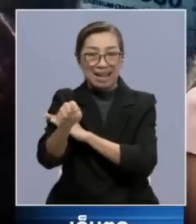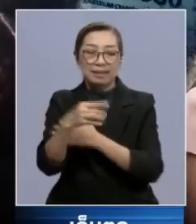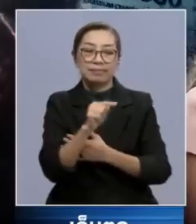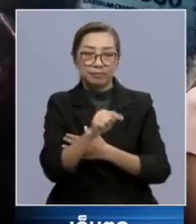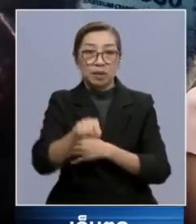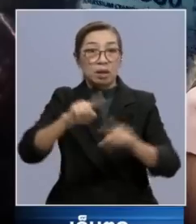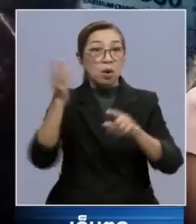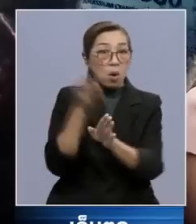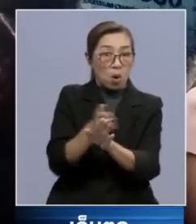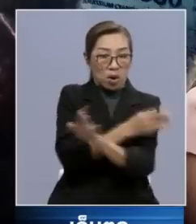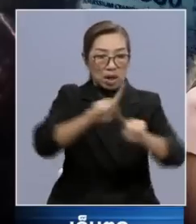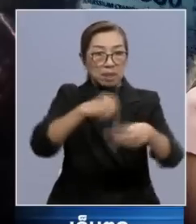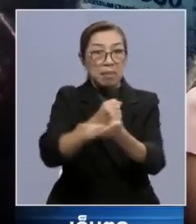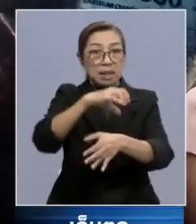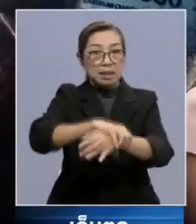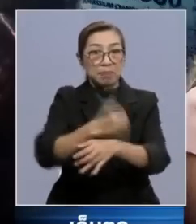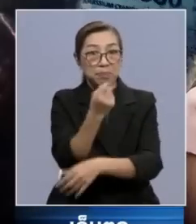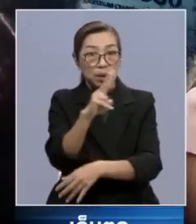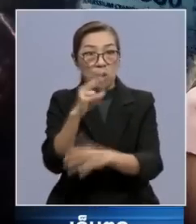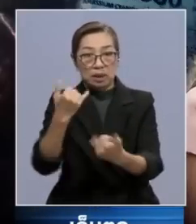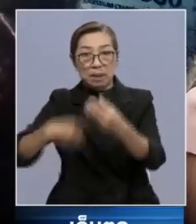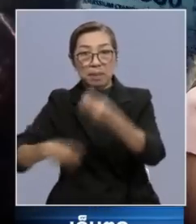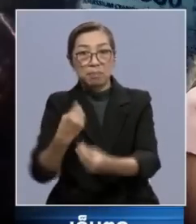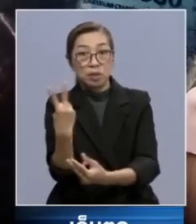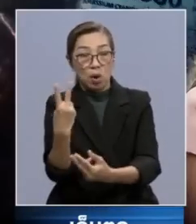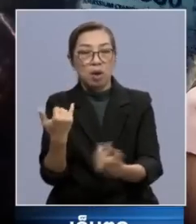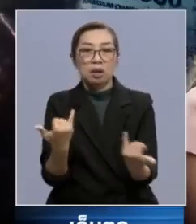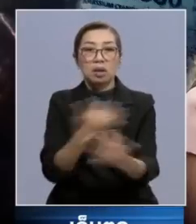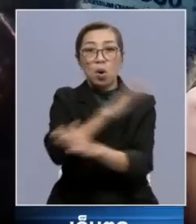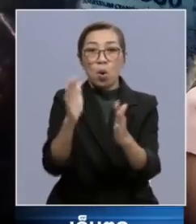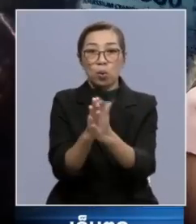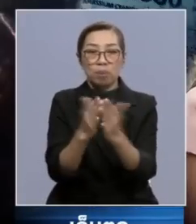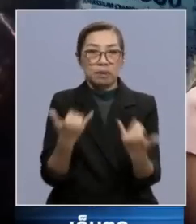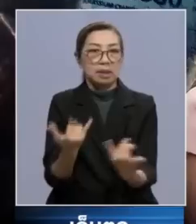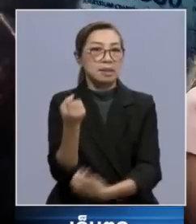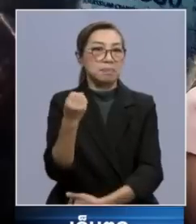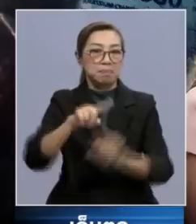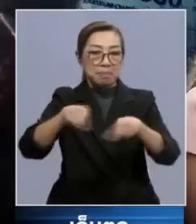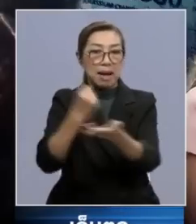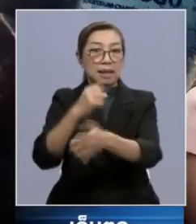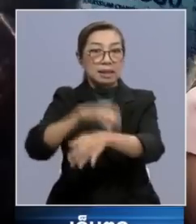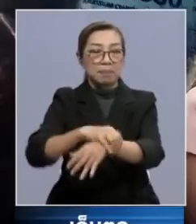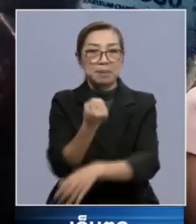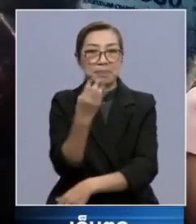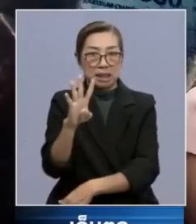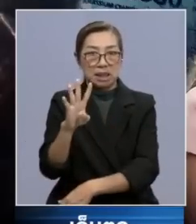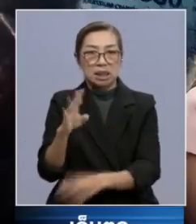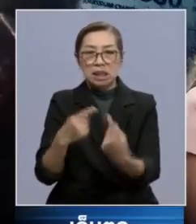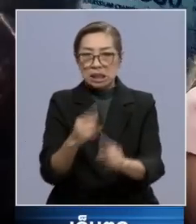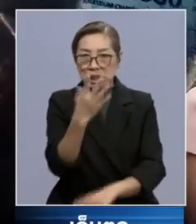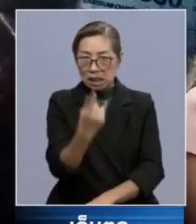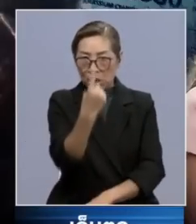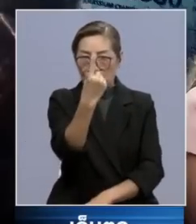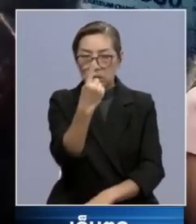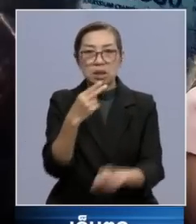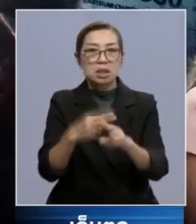12หมายจับนะคะทำให้หมายความว่าตอนนี้ก็อนุมัติหมายจับแอมไปแล้วทั้งหมด14หมายจับด้วยกันเหลือเพียงแค่เคสของเหยื่อที่ชื่อมนทา